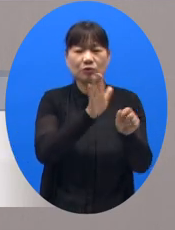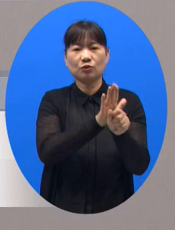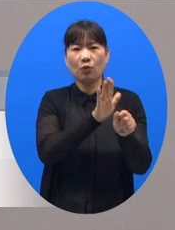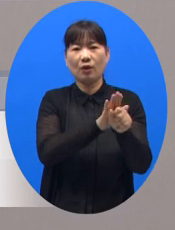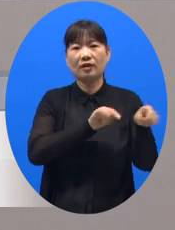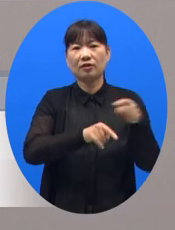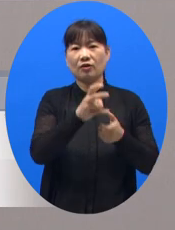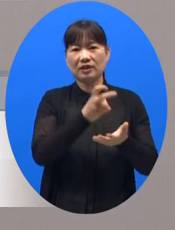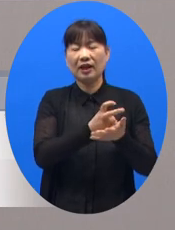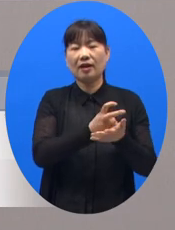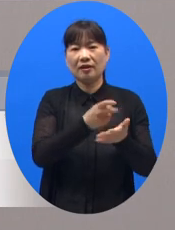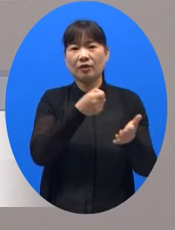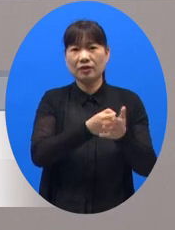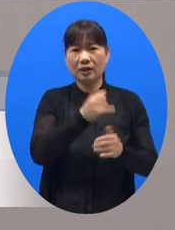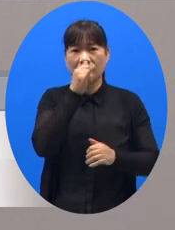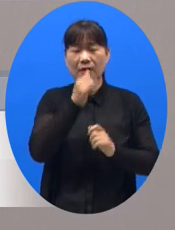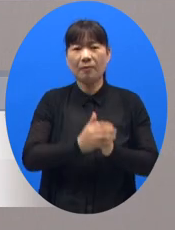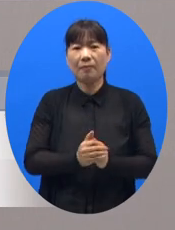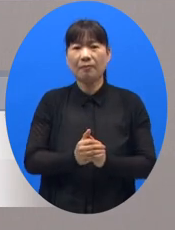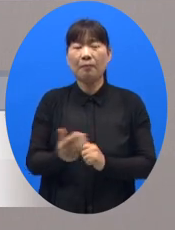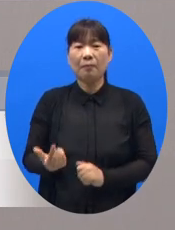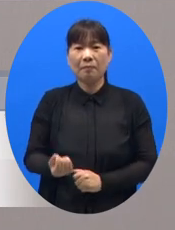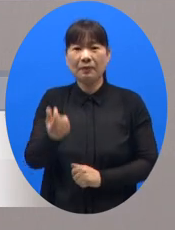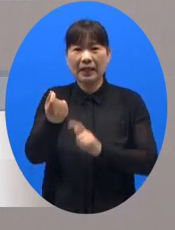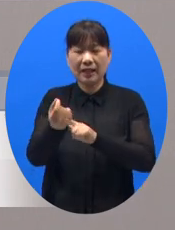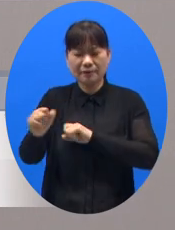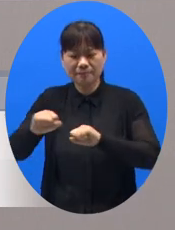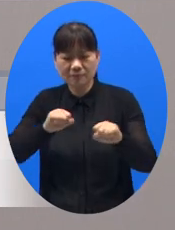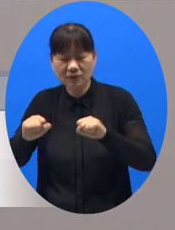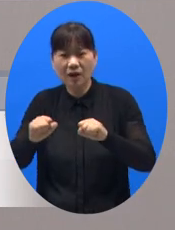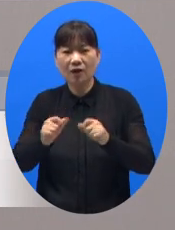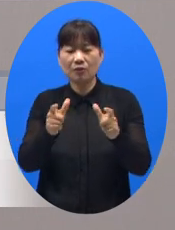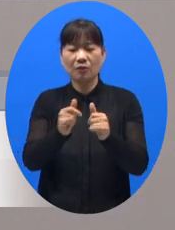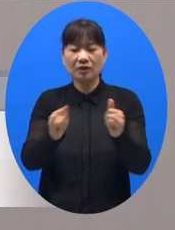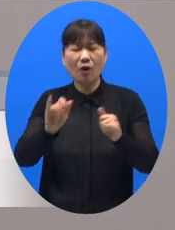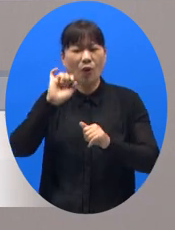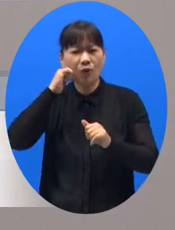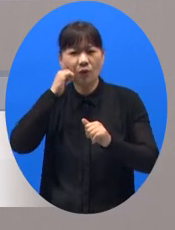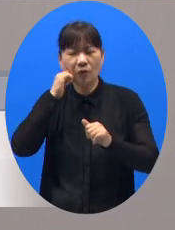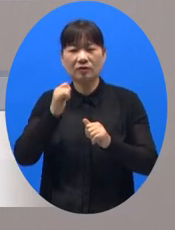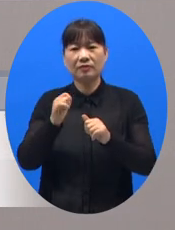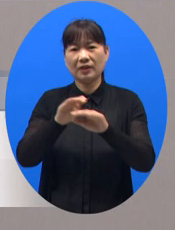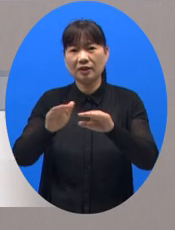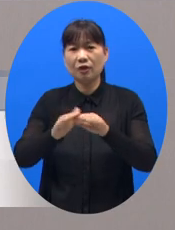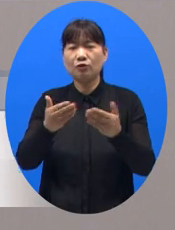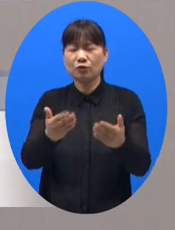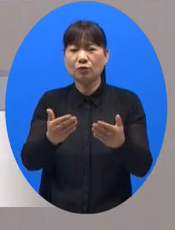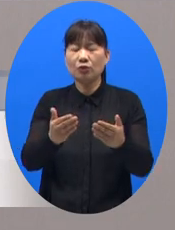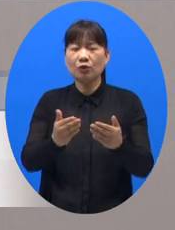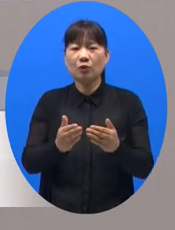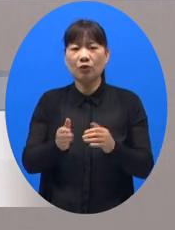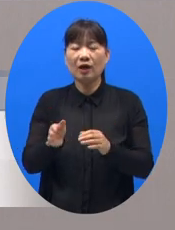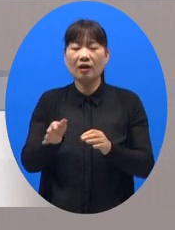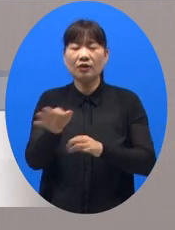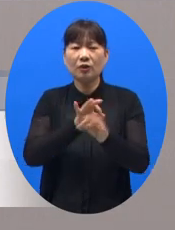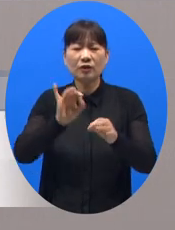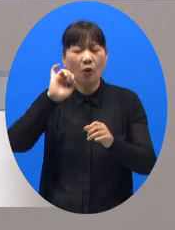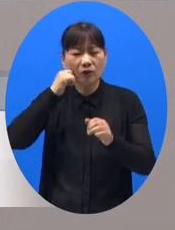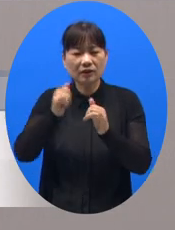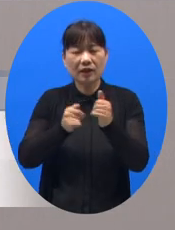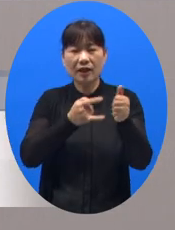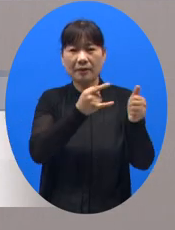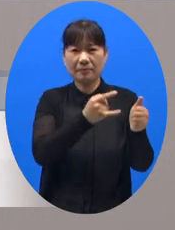움직여서 1일 경기도 위 네 어려운 해서 어떤 취약 계층에 대한 여러가지 그렇게 책들을